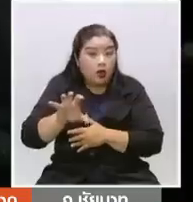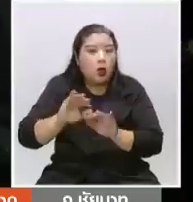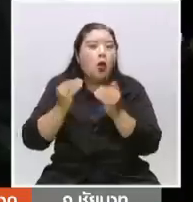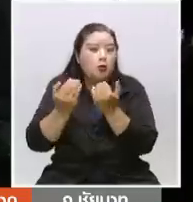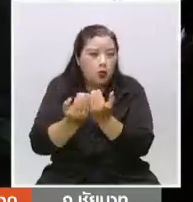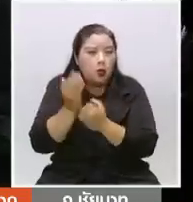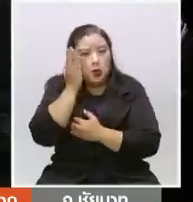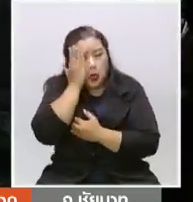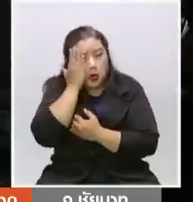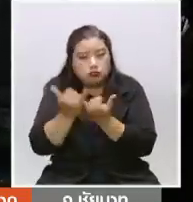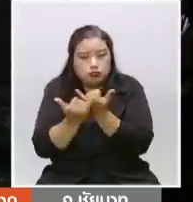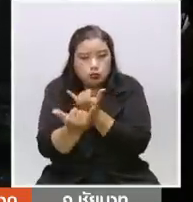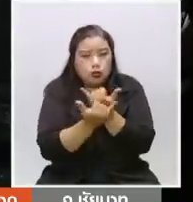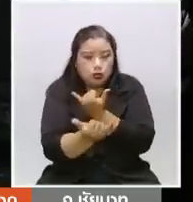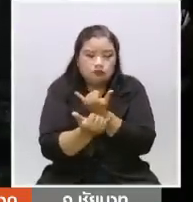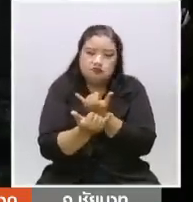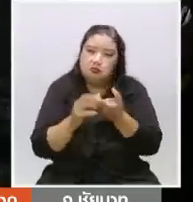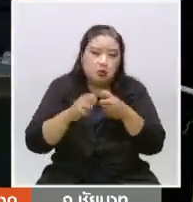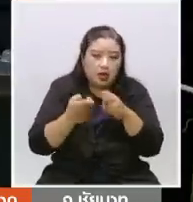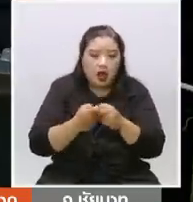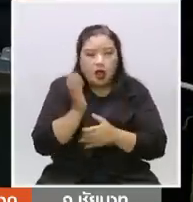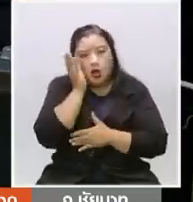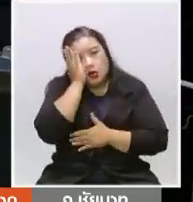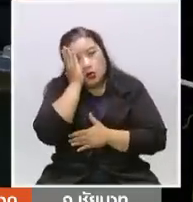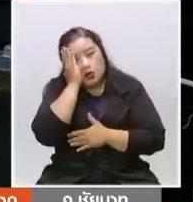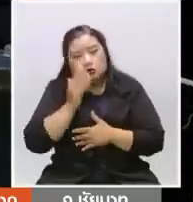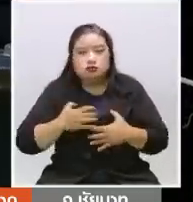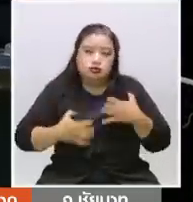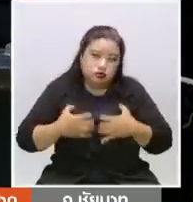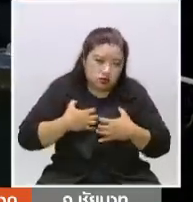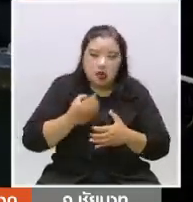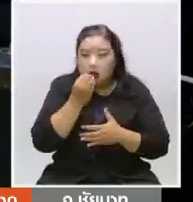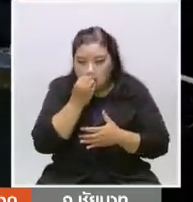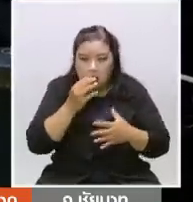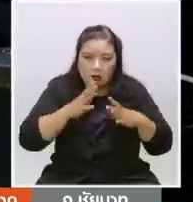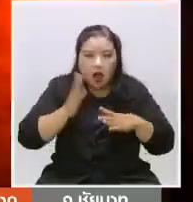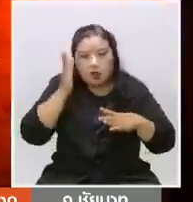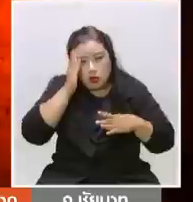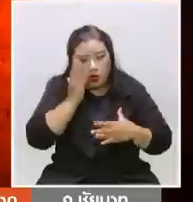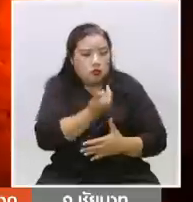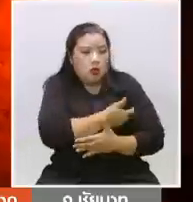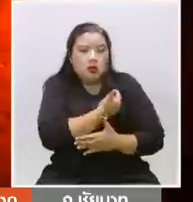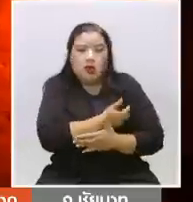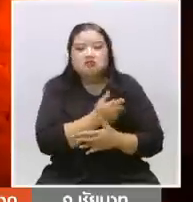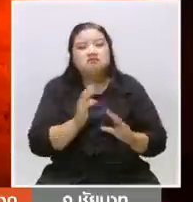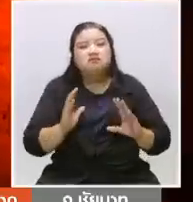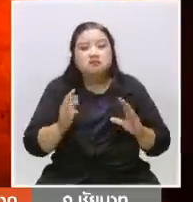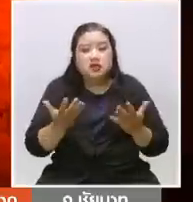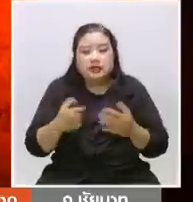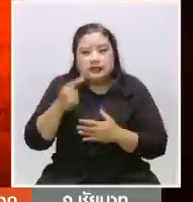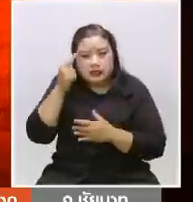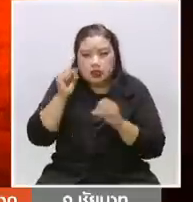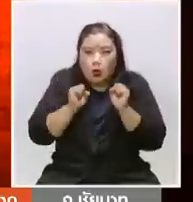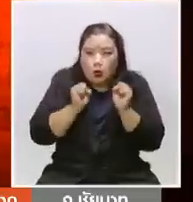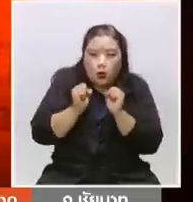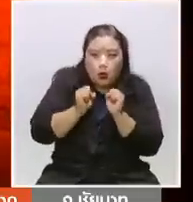านต้องเผชิญกับปัญหาความไม่สะดวกสบายเรื่องที่นอนที่พักอาหารการกินรวมถึงห้องน้ำด้วยค่ะอีกทั้งก็ต้องวิต